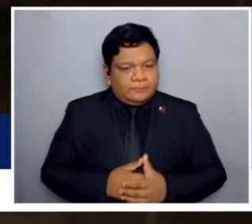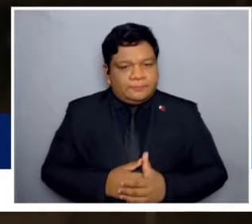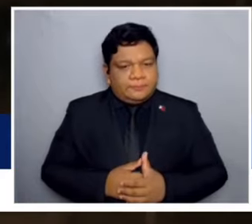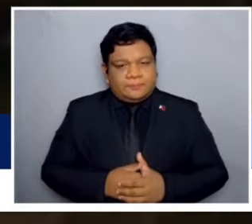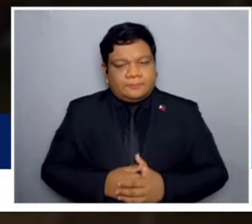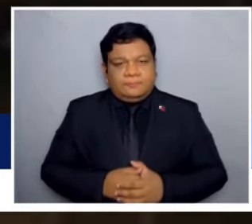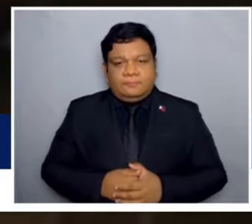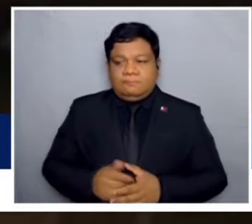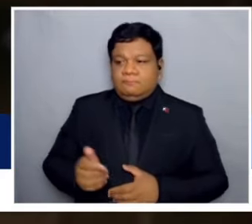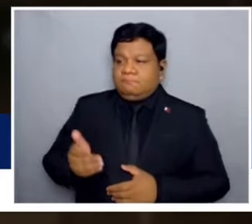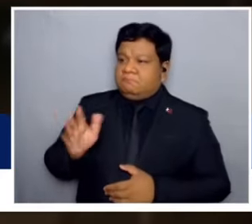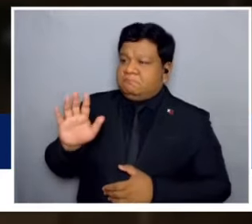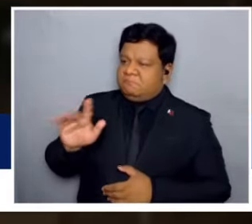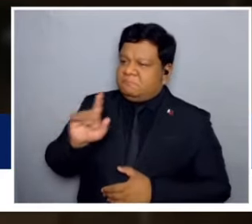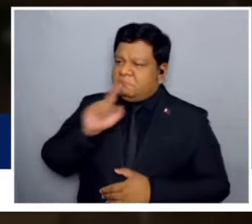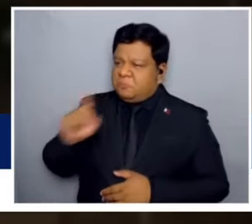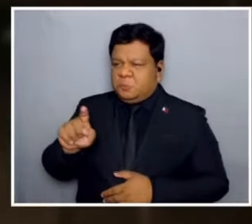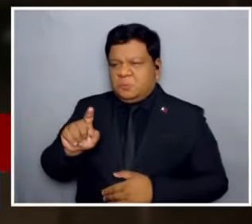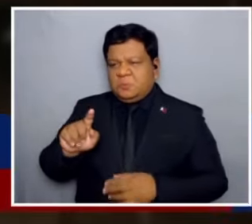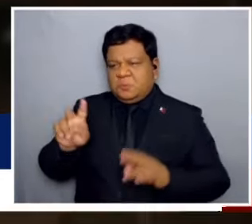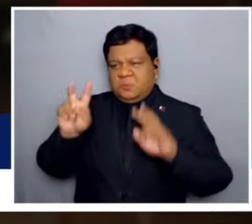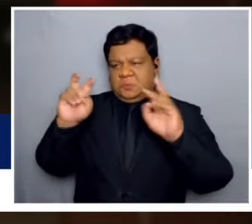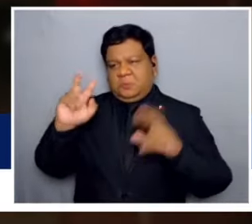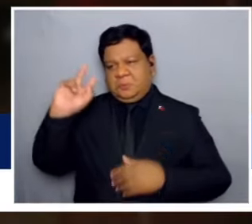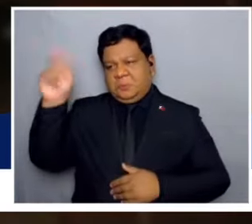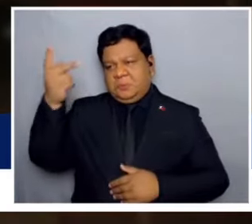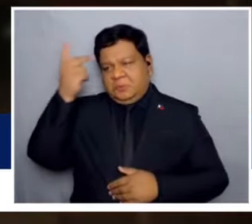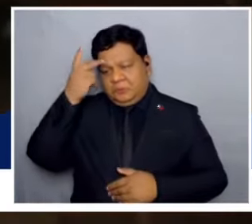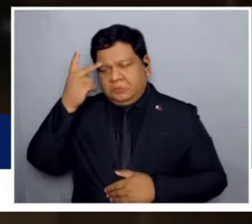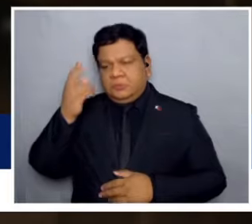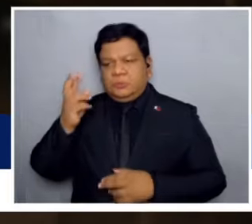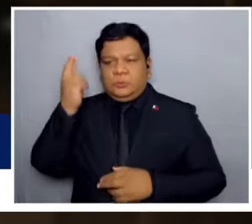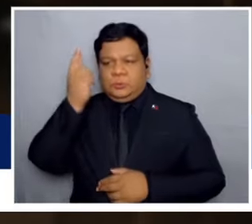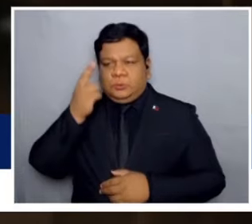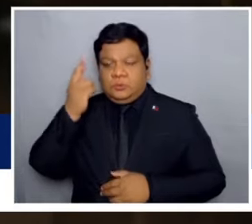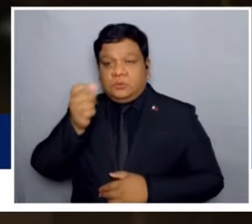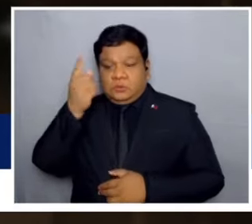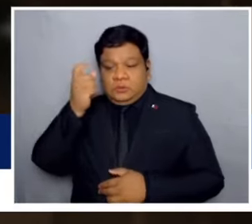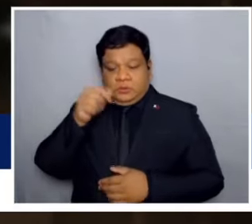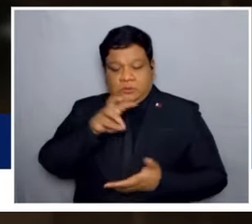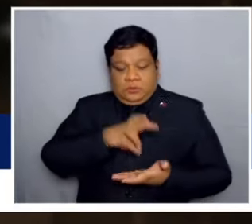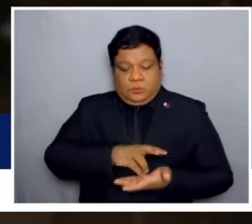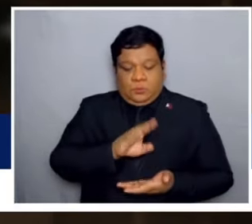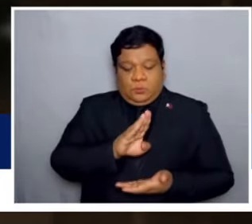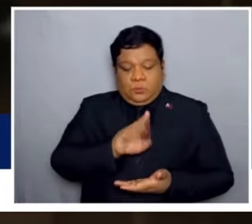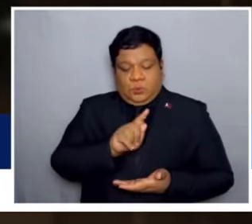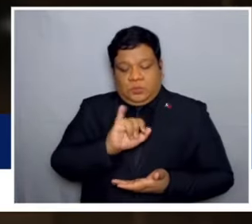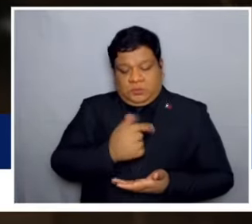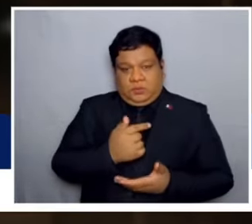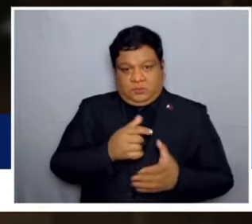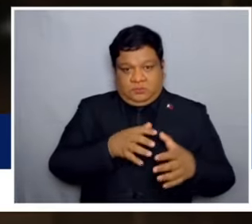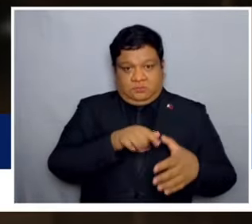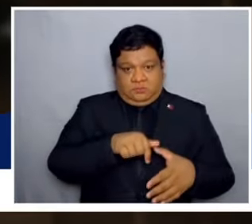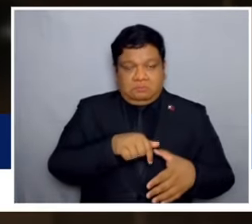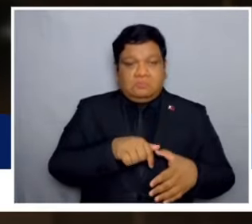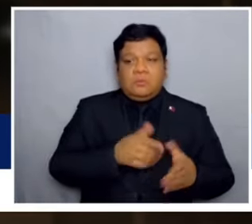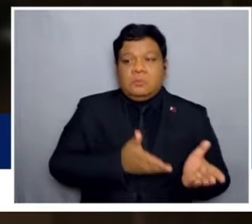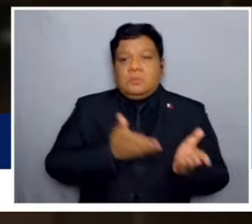Henry, away politika yung pagdala ng mga vote counting machines mula Butik papunta rito sa Capitol